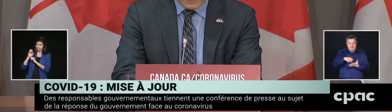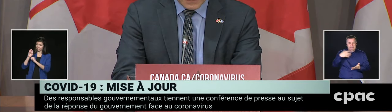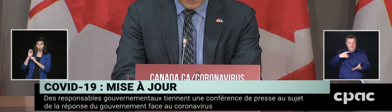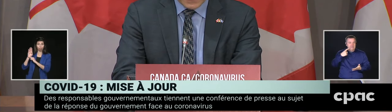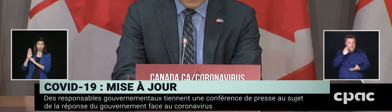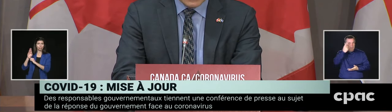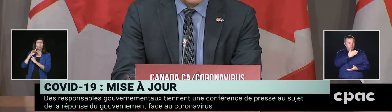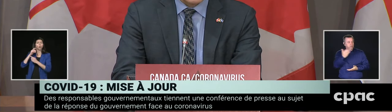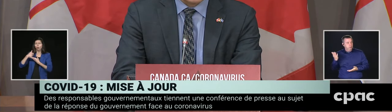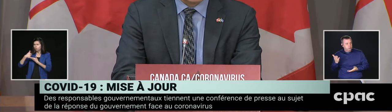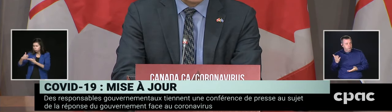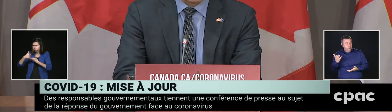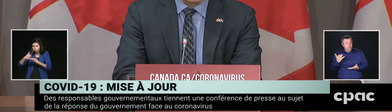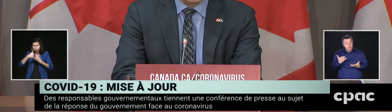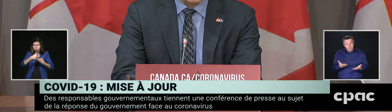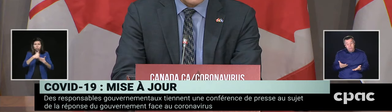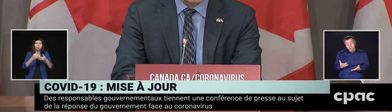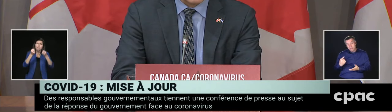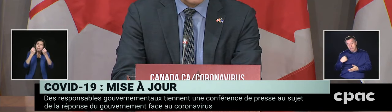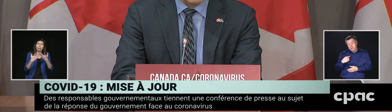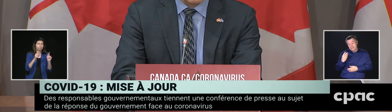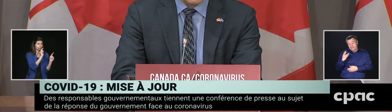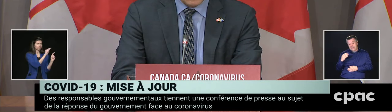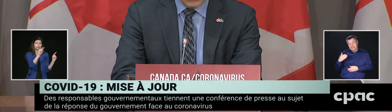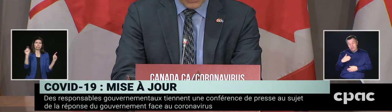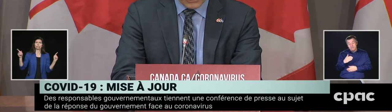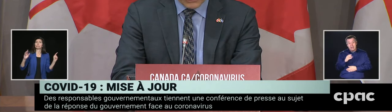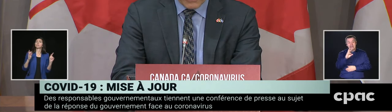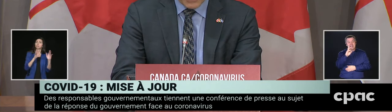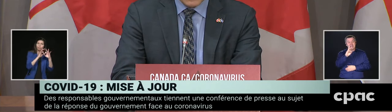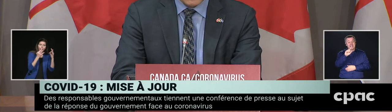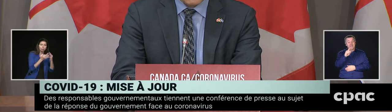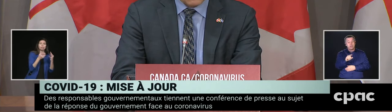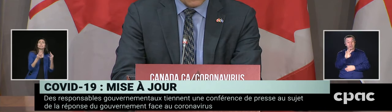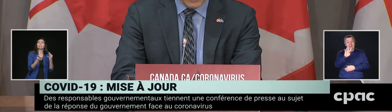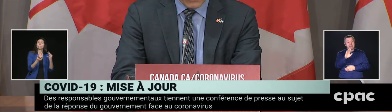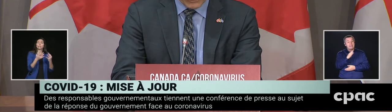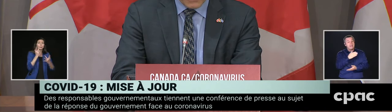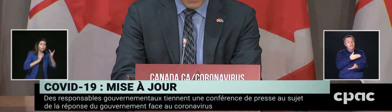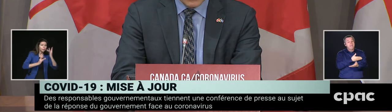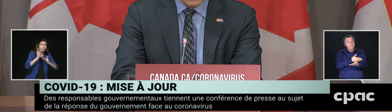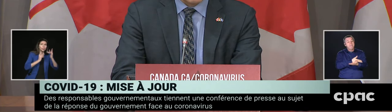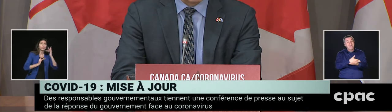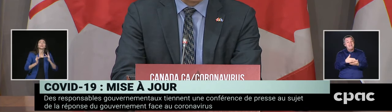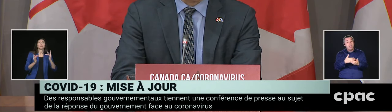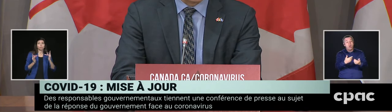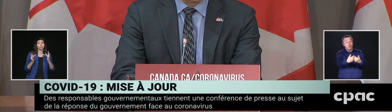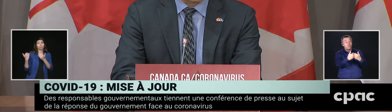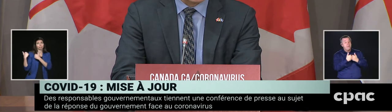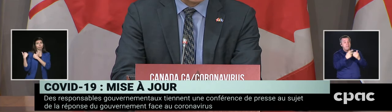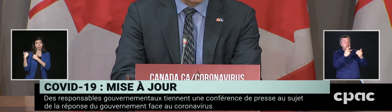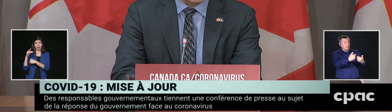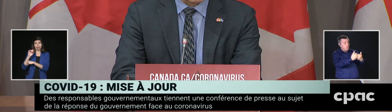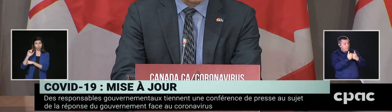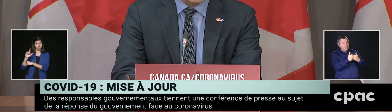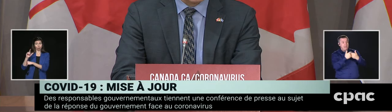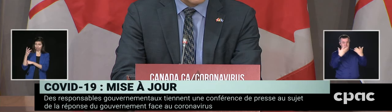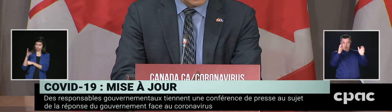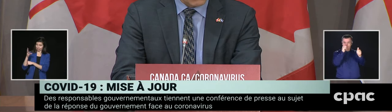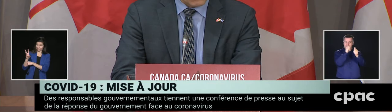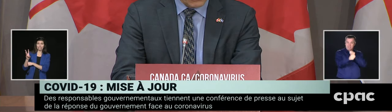du 16 avril, 6,4 millions de demandeurs ont fait une demande pour un total de